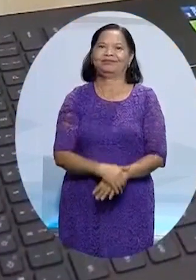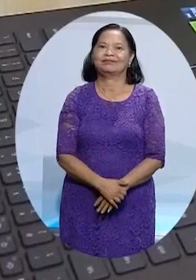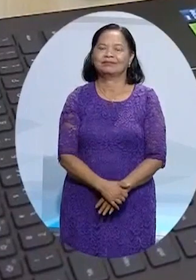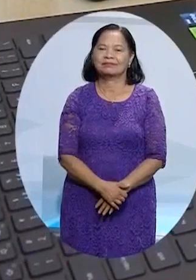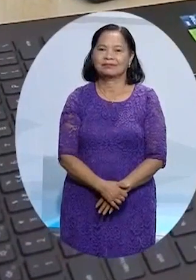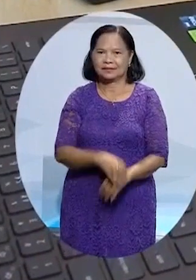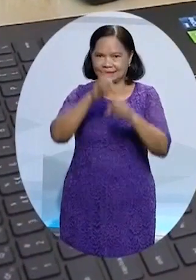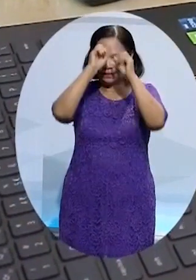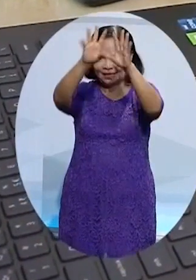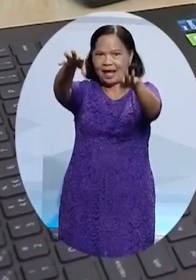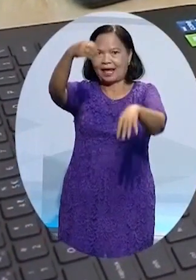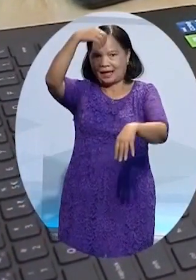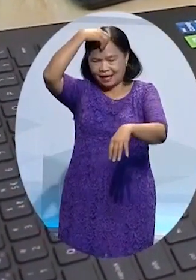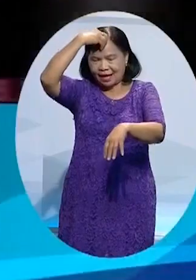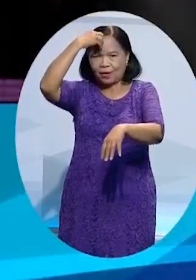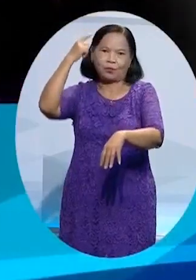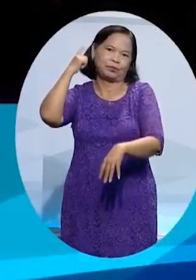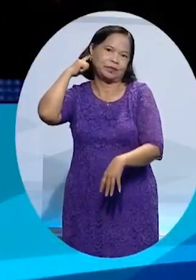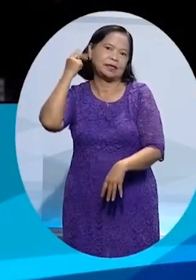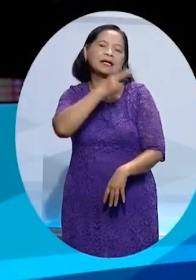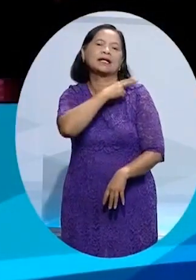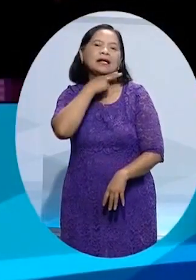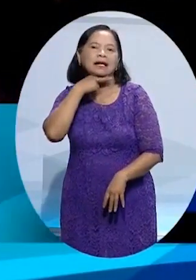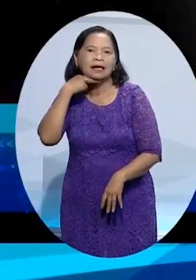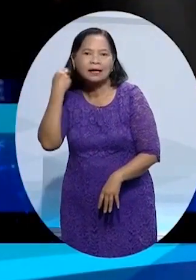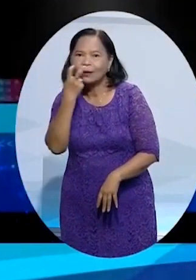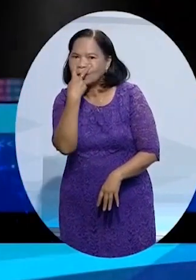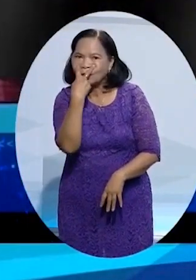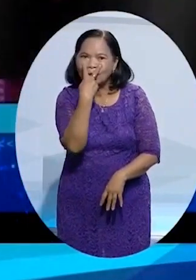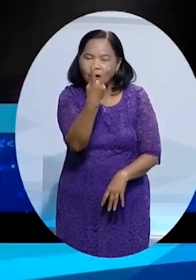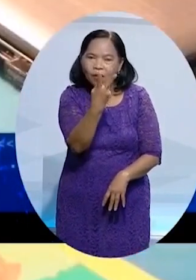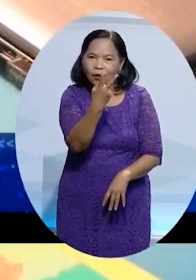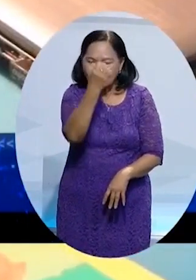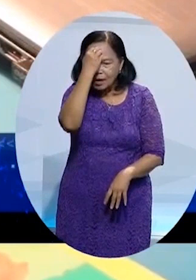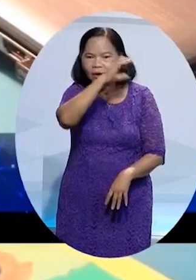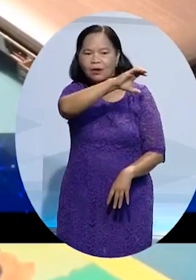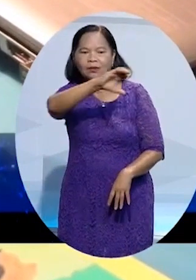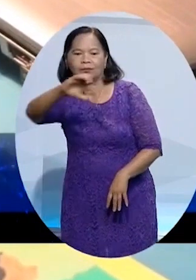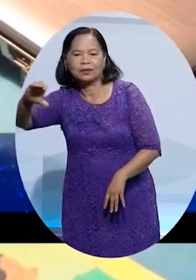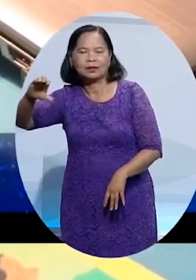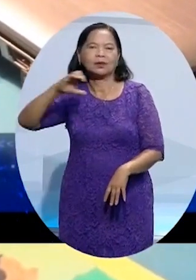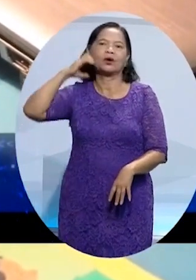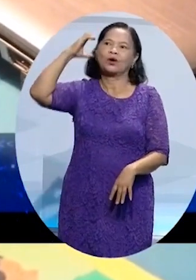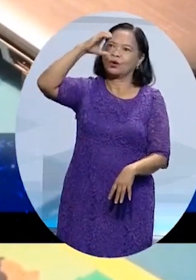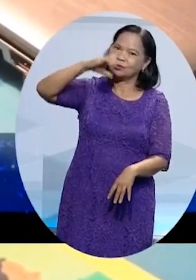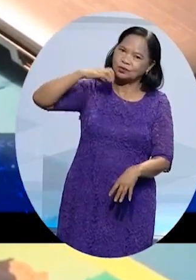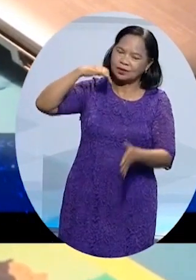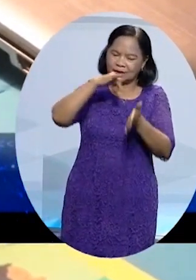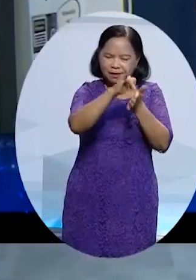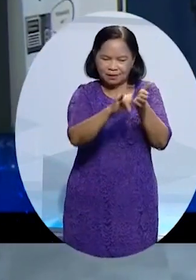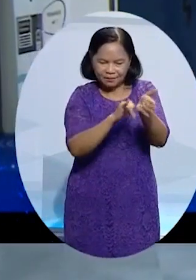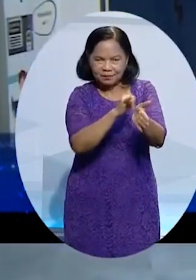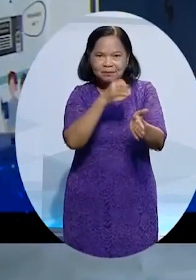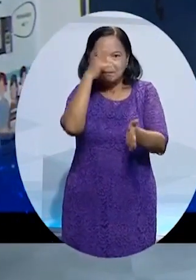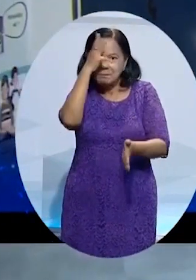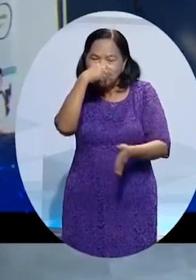Hình thức dạy và học tiếng Anh tại Edupia được thiết kế theo hướng khám phá, học thông qua những câu chuyện tình huống với màu sắc, hình ảnh sinh động, giúp